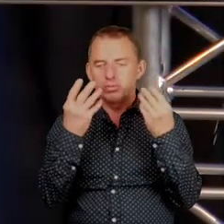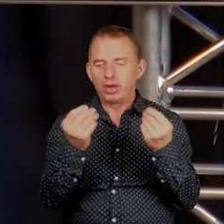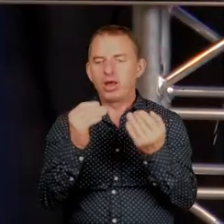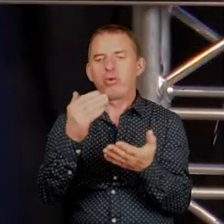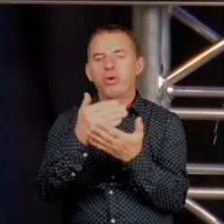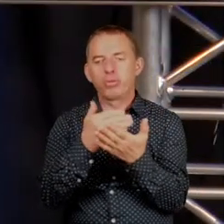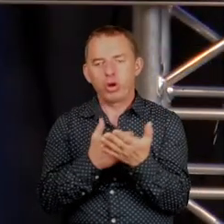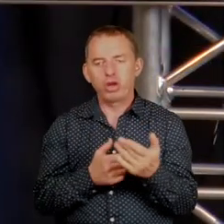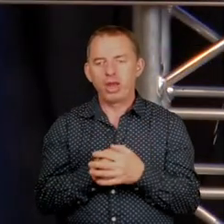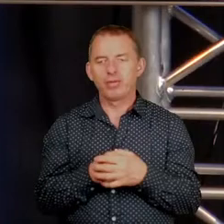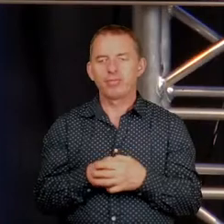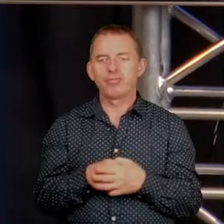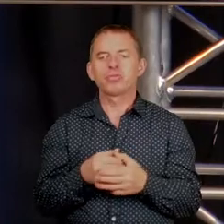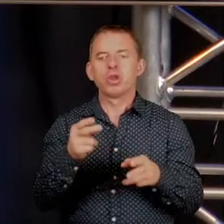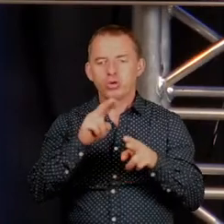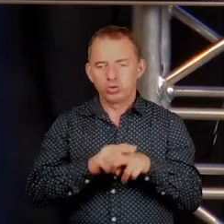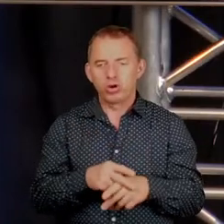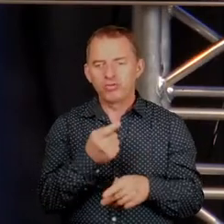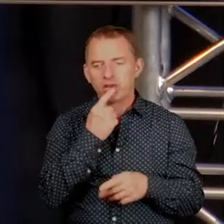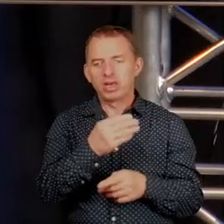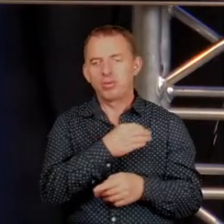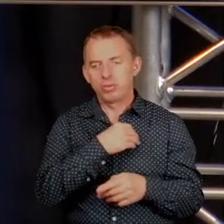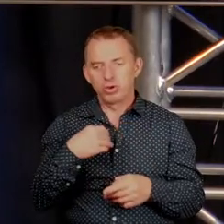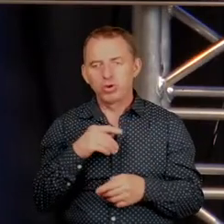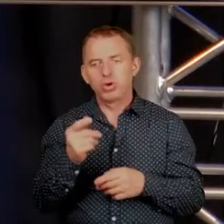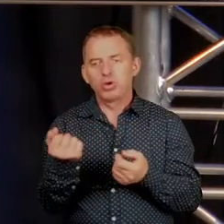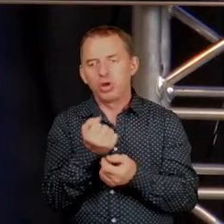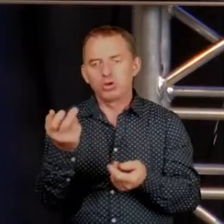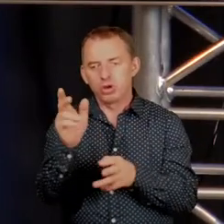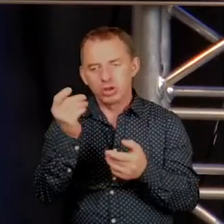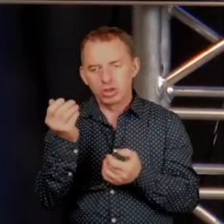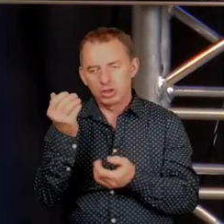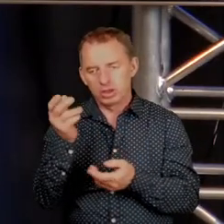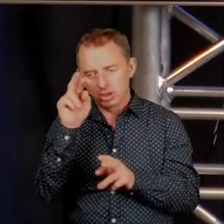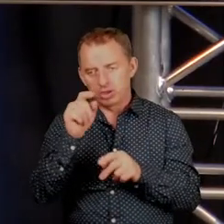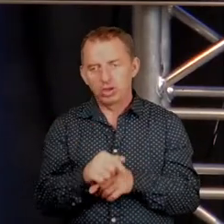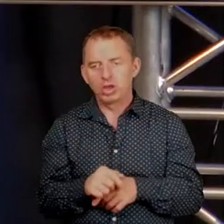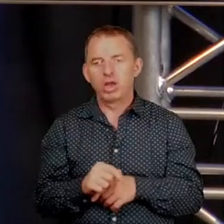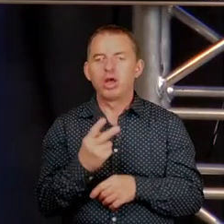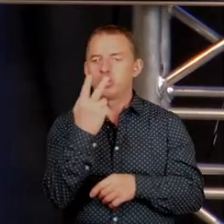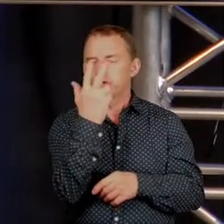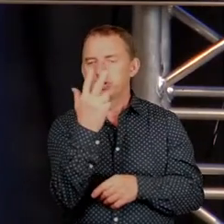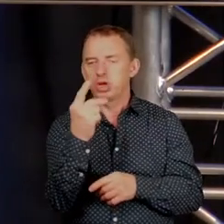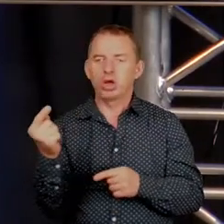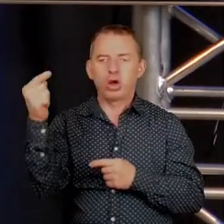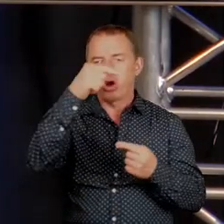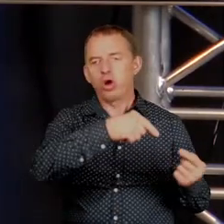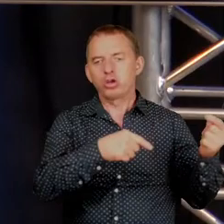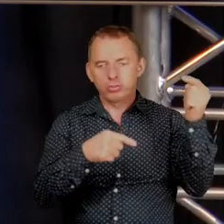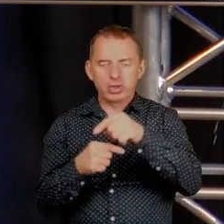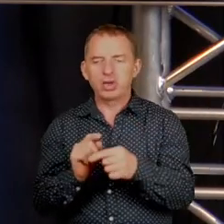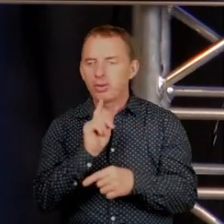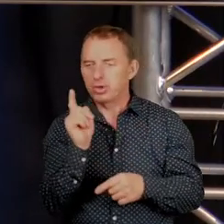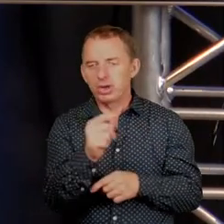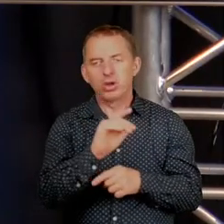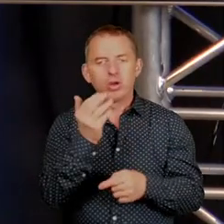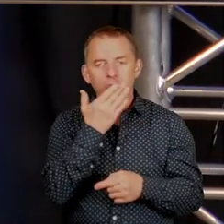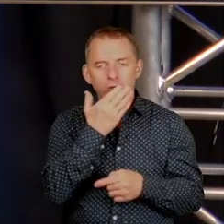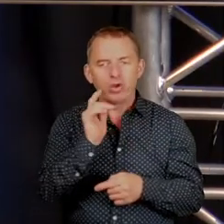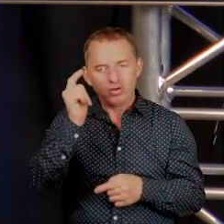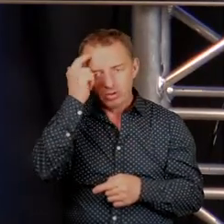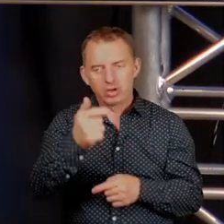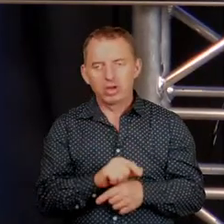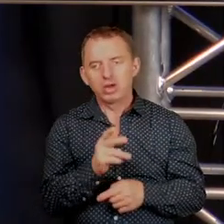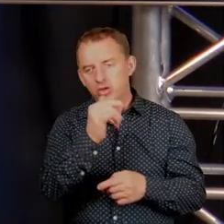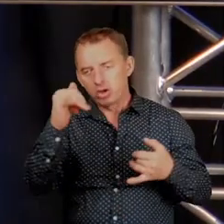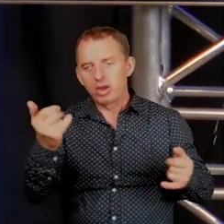program, który w języku polskim nosi tytuł Trzy kosmiczne przesłania, którego głównym mówcą jest właśnie nie kto